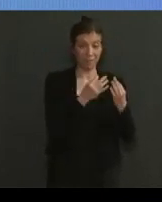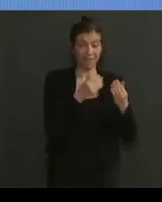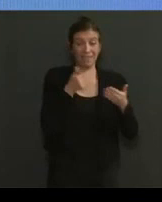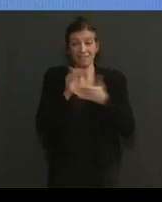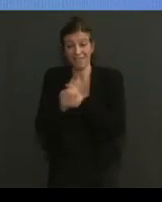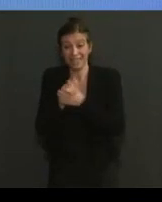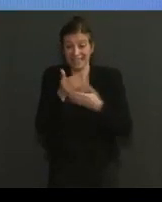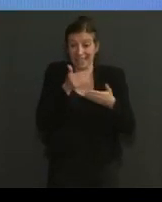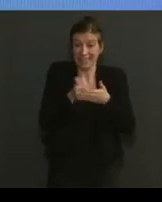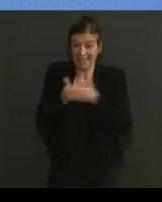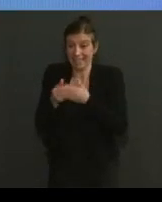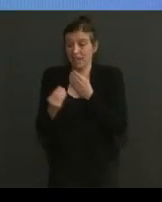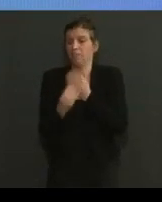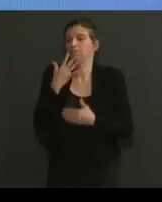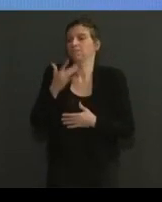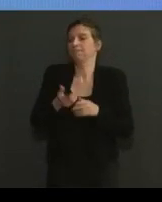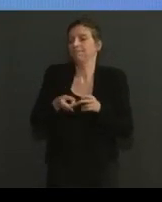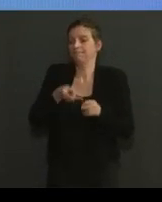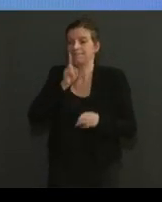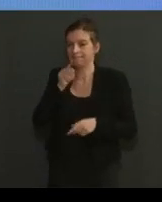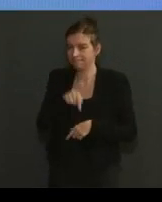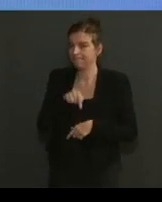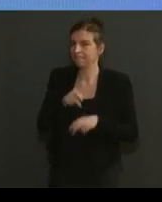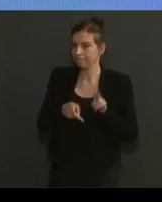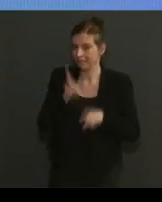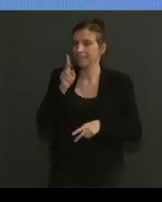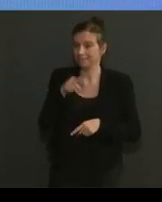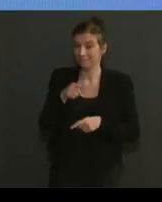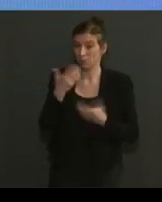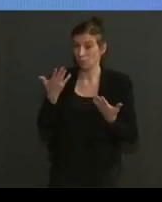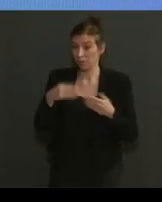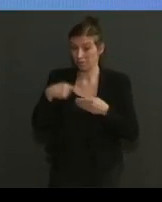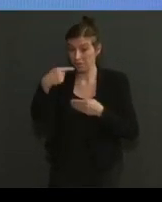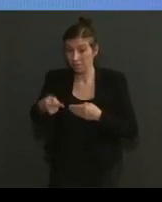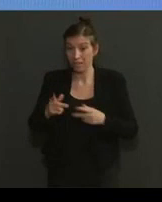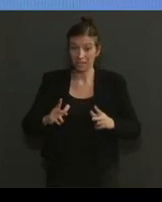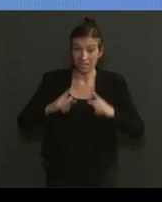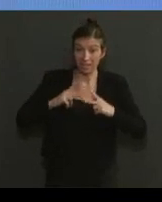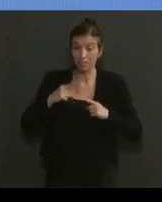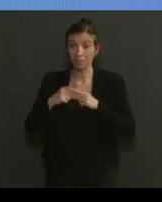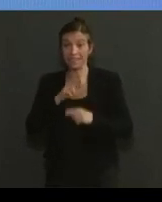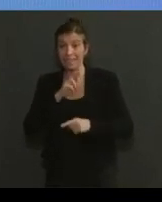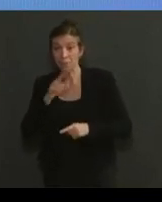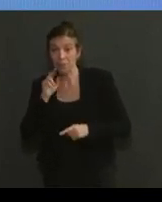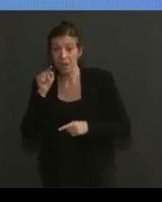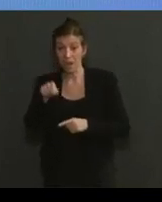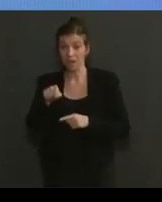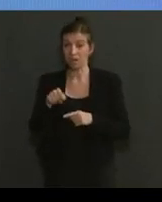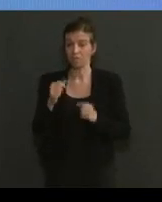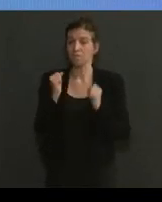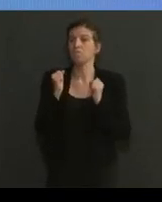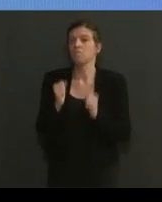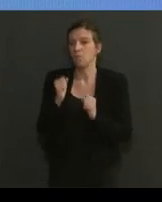zal bepalend zijn om die veilige zone te bereiken en vooral ook om daar te kunnen blijven in de weken die daarop